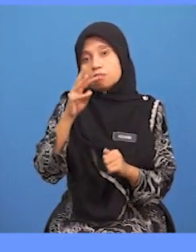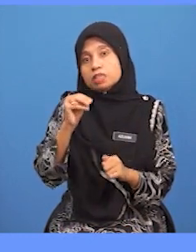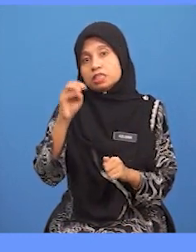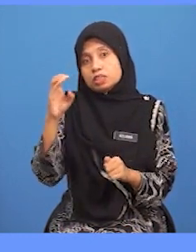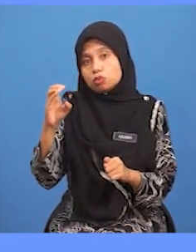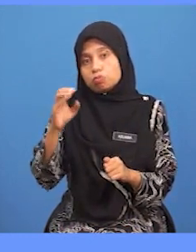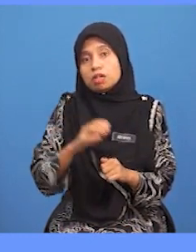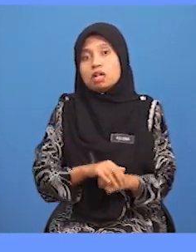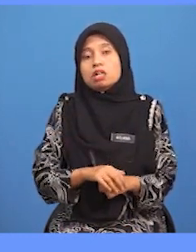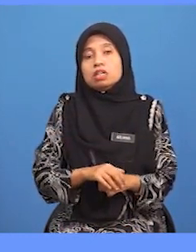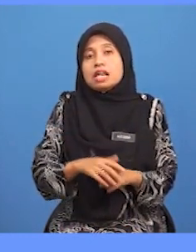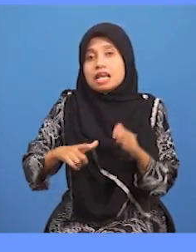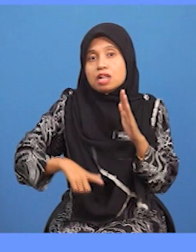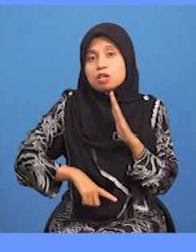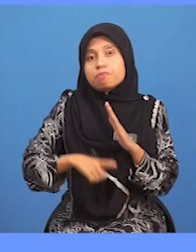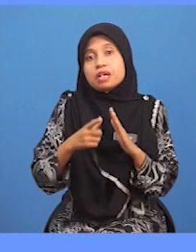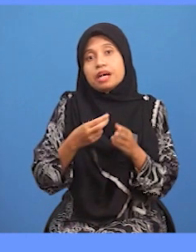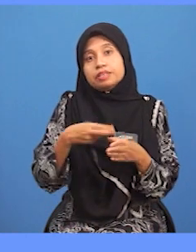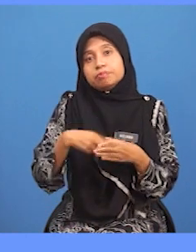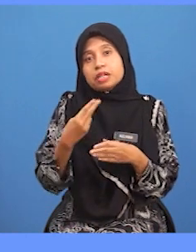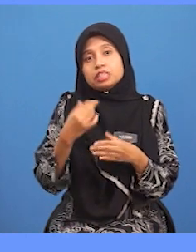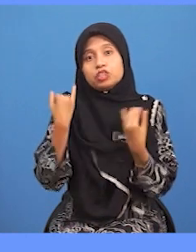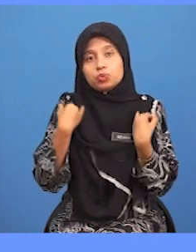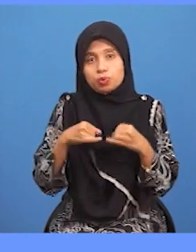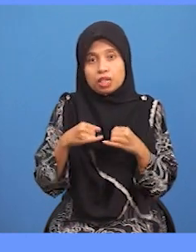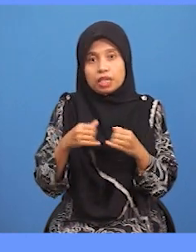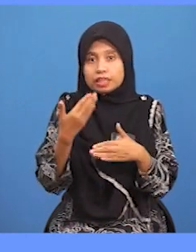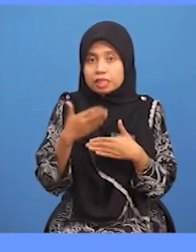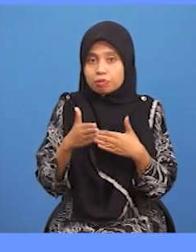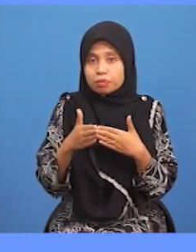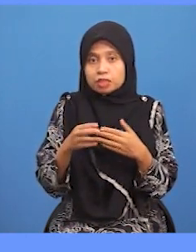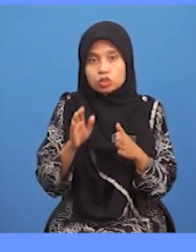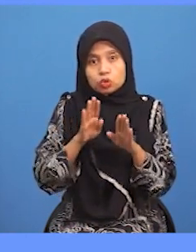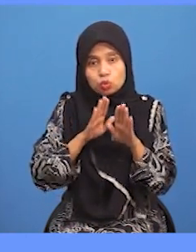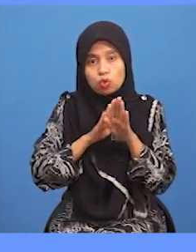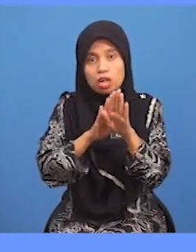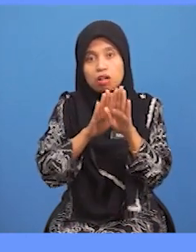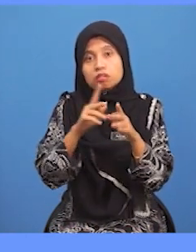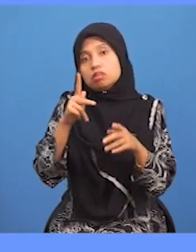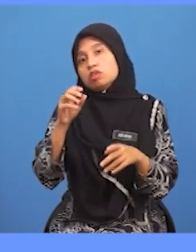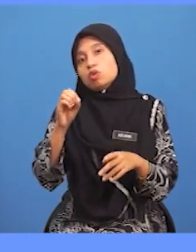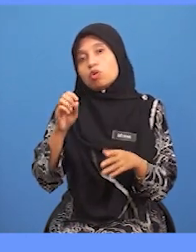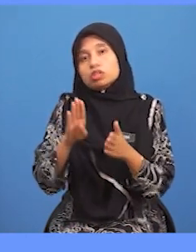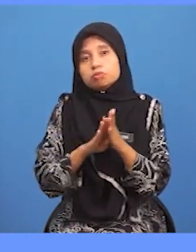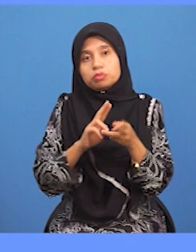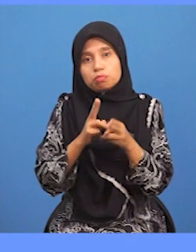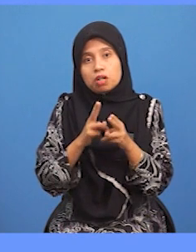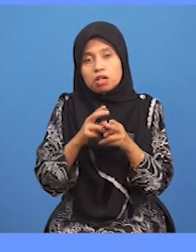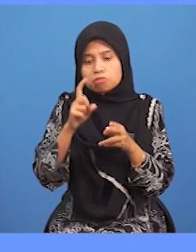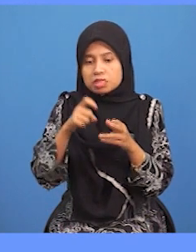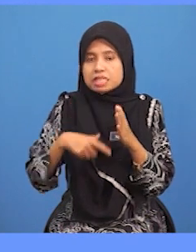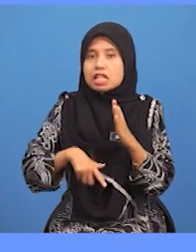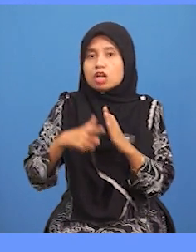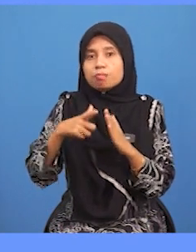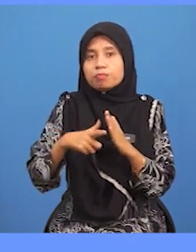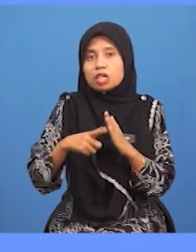caruman ialah lebihan hasil jualan setelah ditolak kos berubah. Margin caruman mesti melebihi